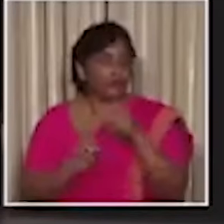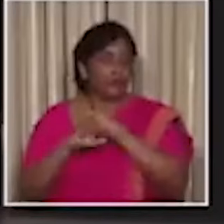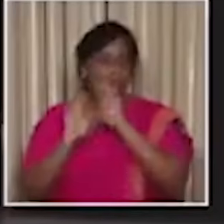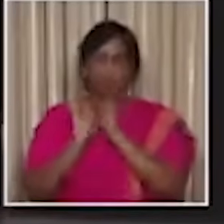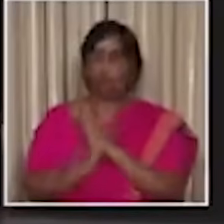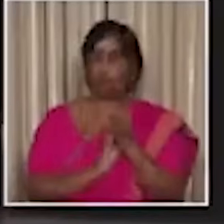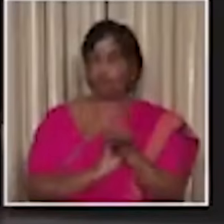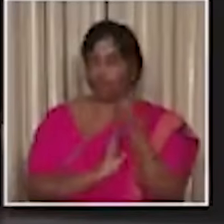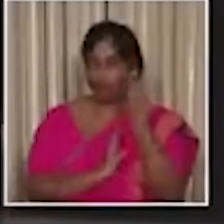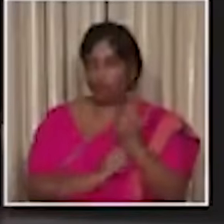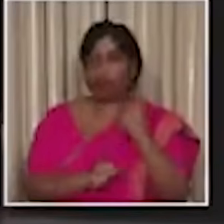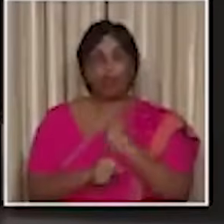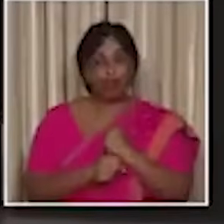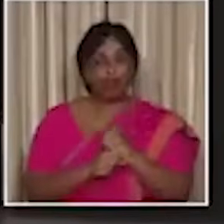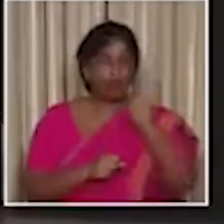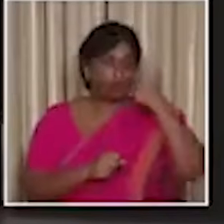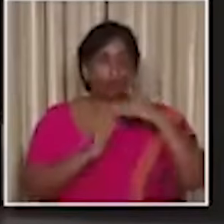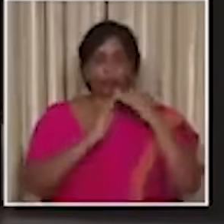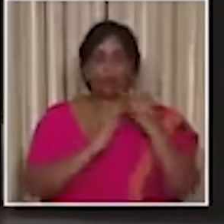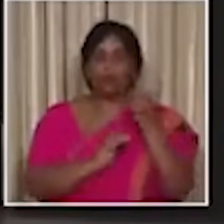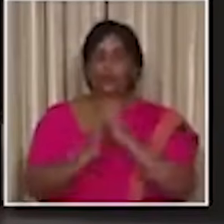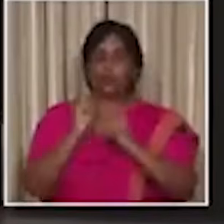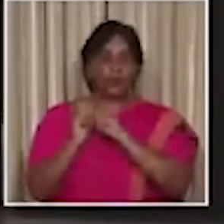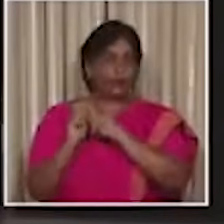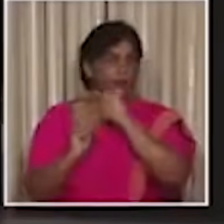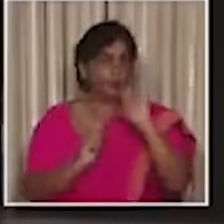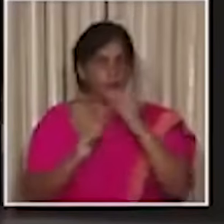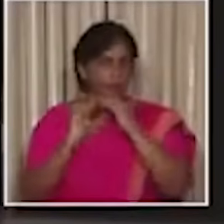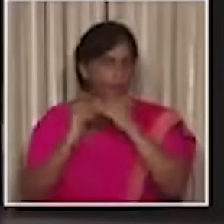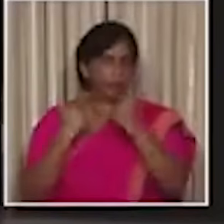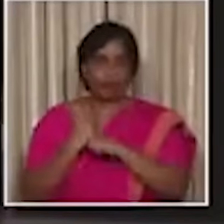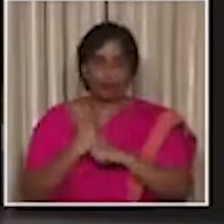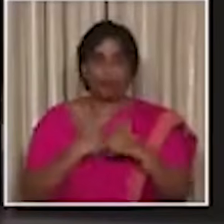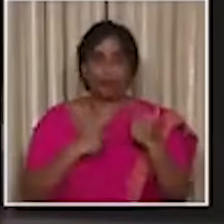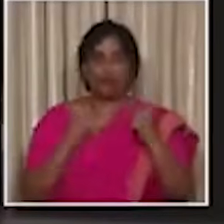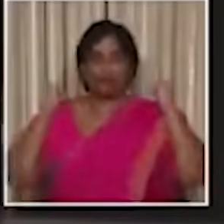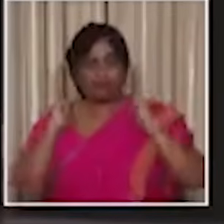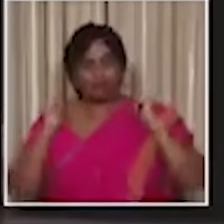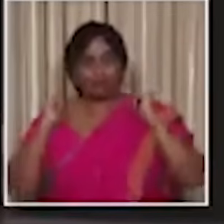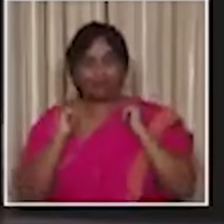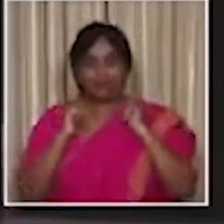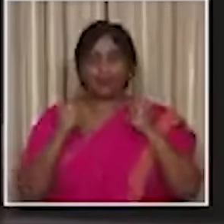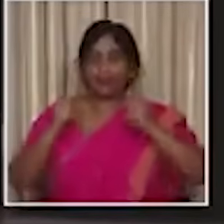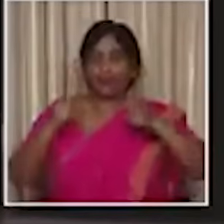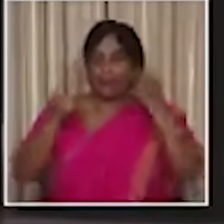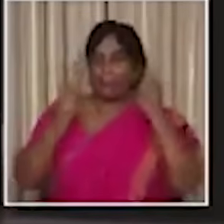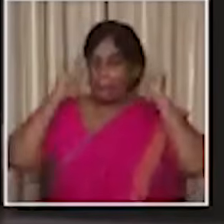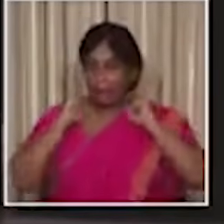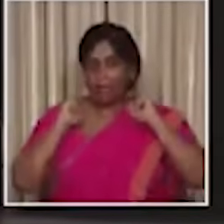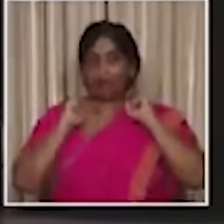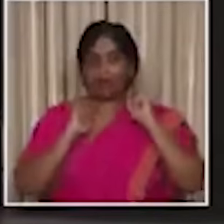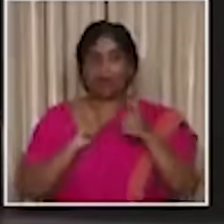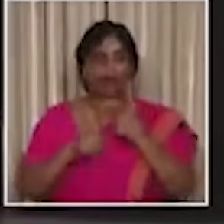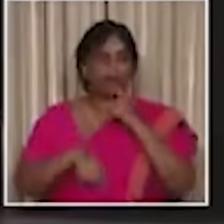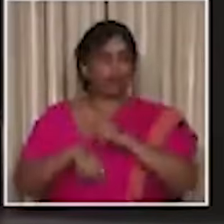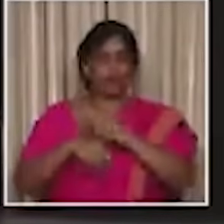ඕන. ආණ්ඩුව සෙඩ් එකක් ගහන්න මුදල් අමාත්‍යාංශයෙන් දෙන්නේ නැහැ. නාටාමි කෙනෙක් ගන්න මිටියක් උස්සන්න නාටාමි කෙනෙක් ගන්න